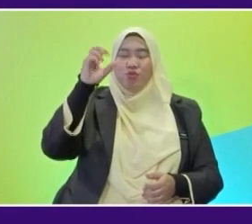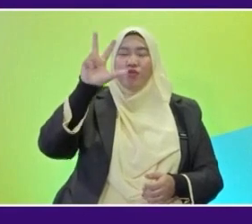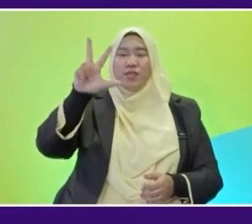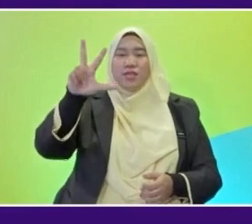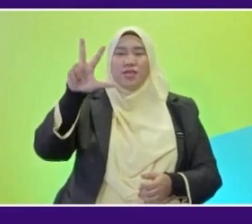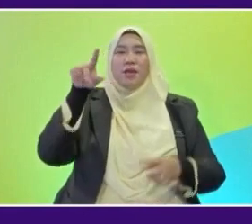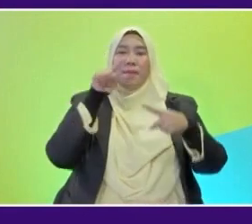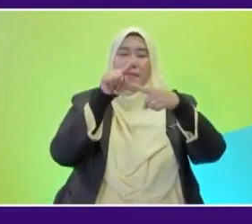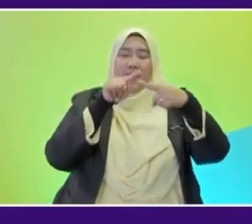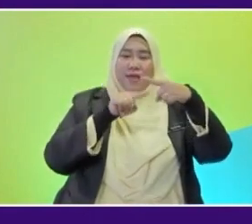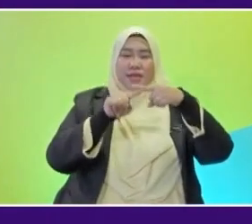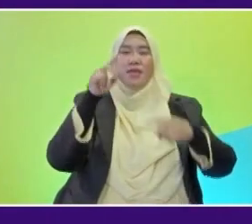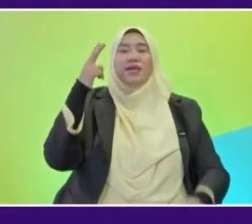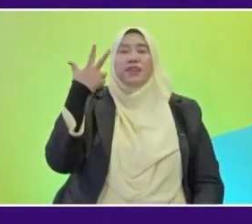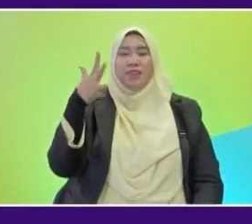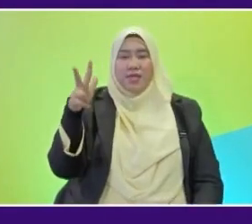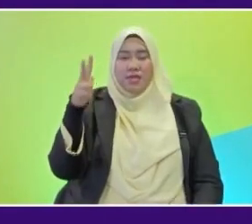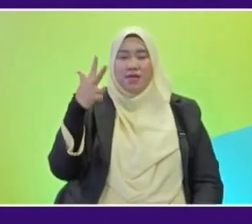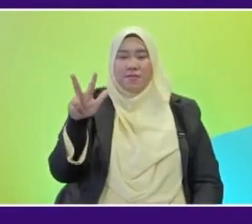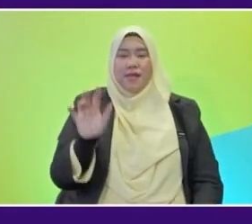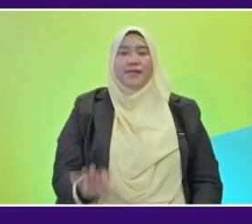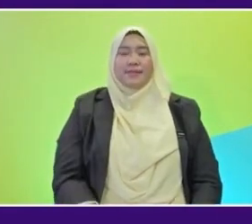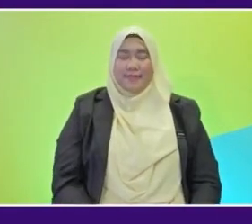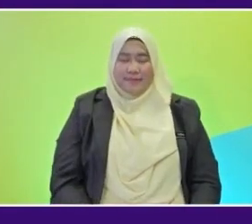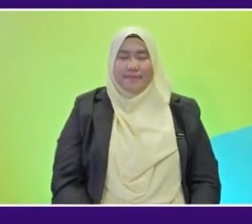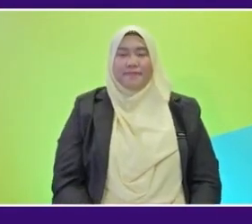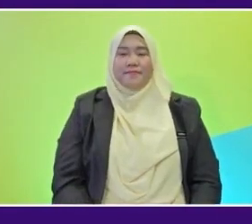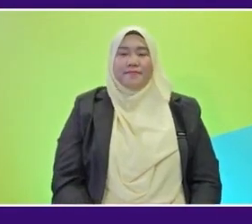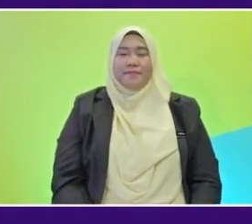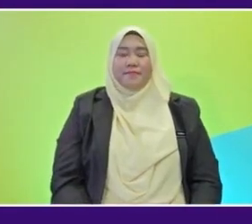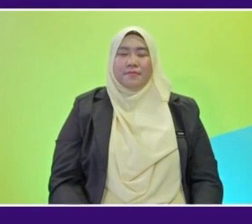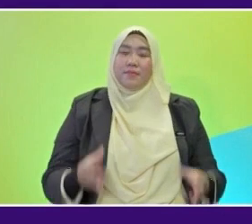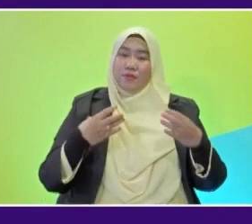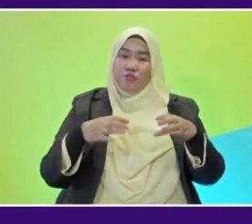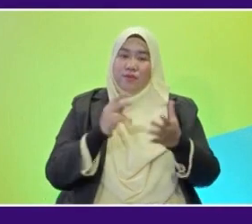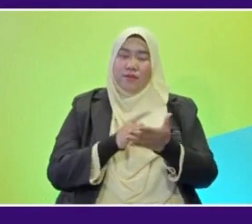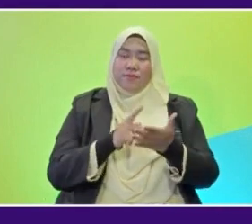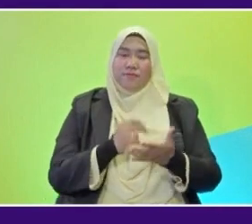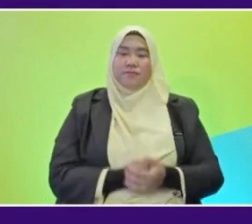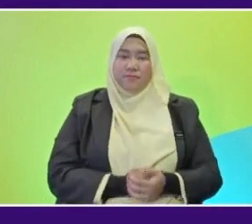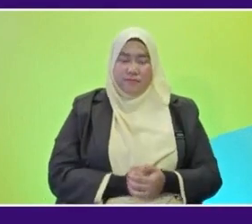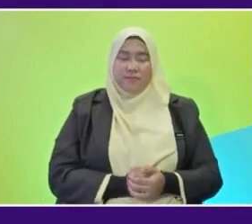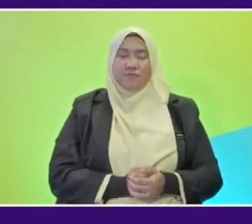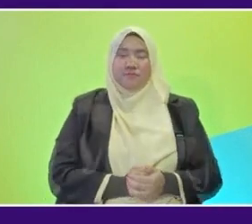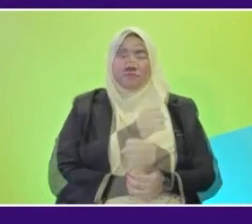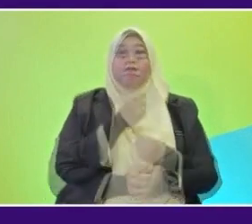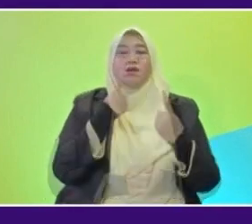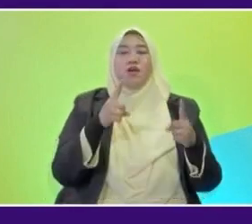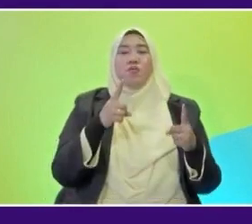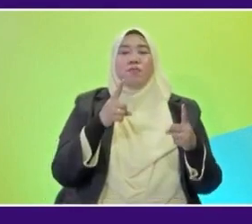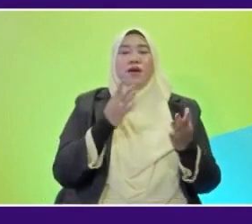kalau ya ini kita semestinya akan menggunakan operasi bahannya di belakang betul Irfan